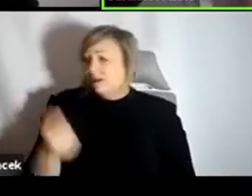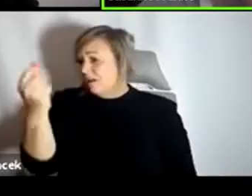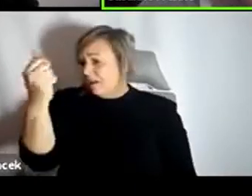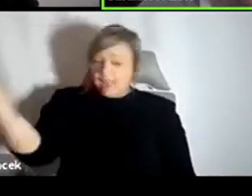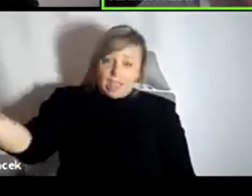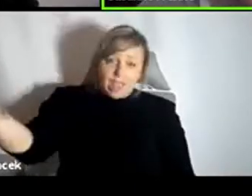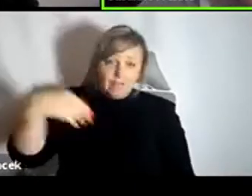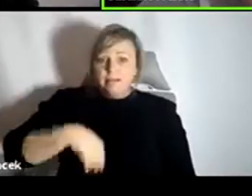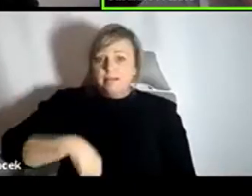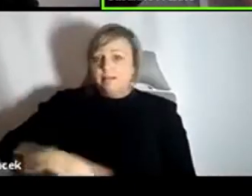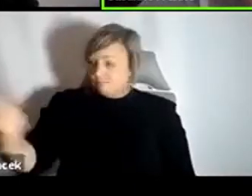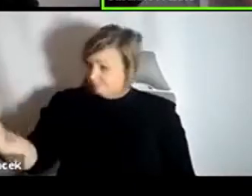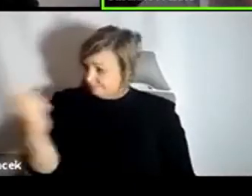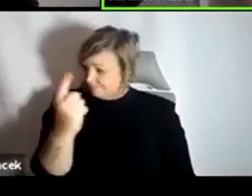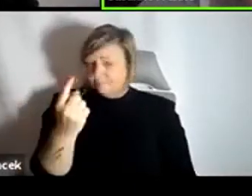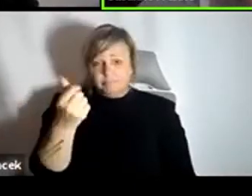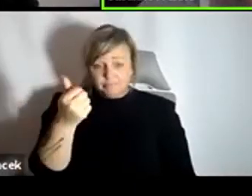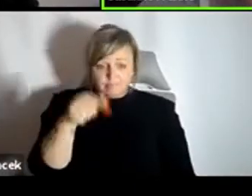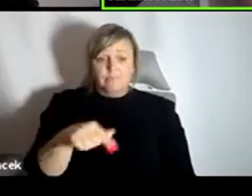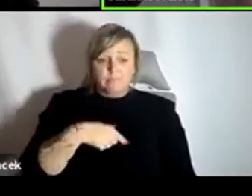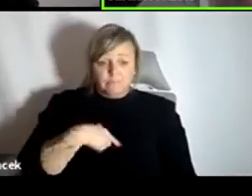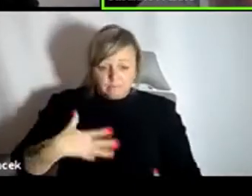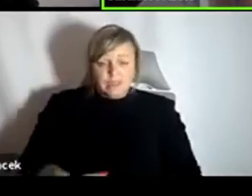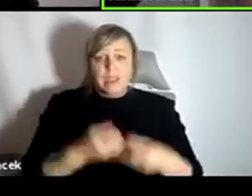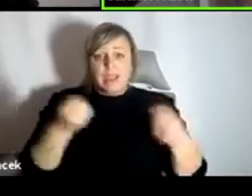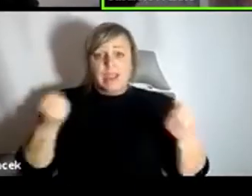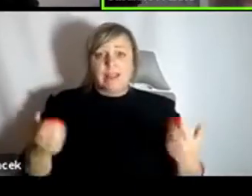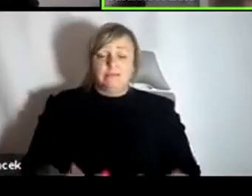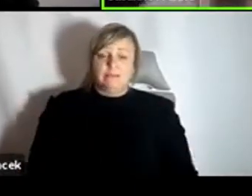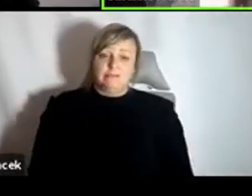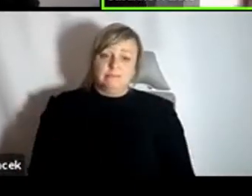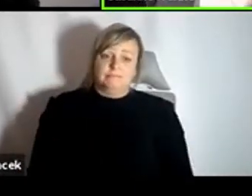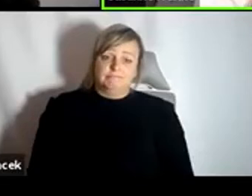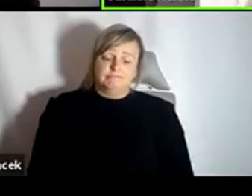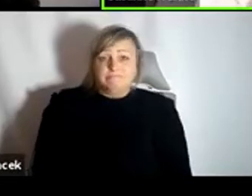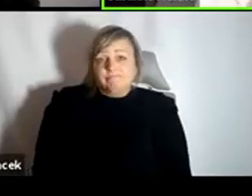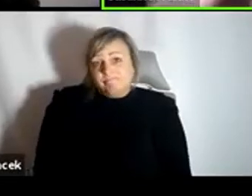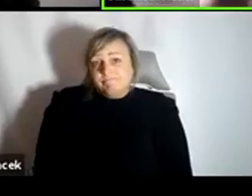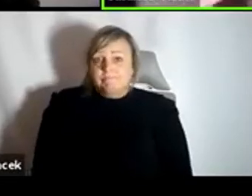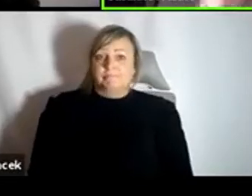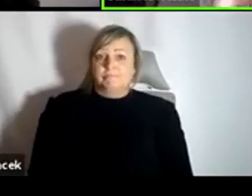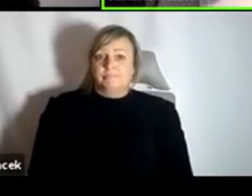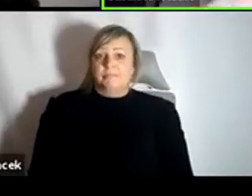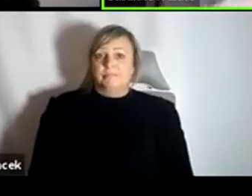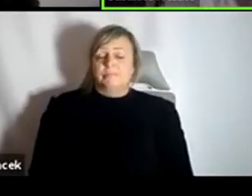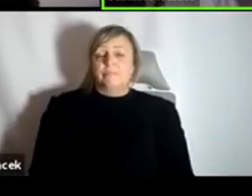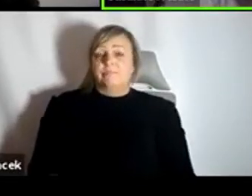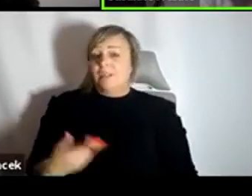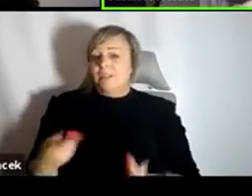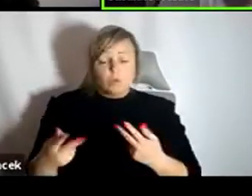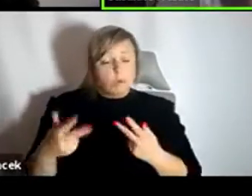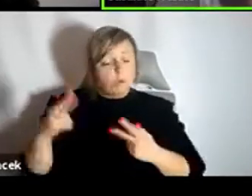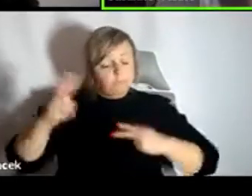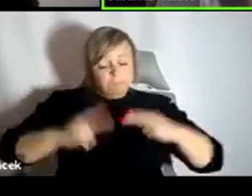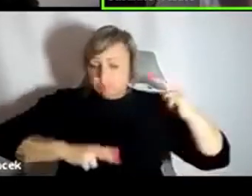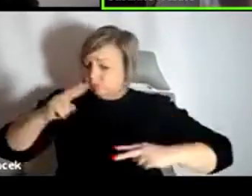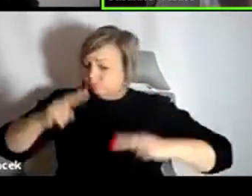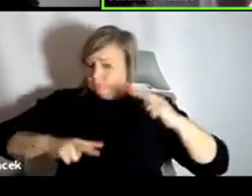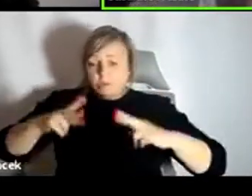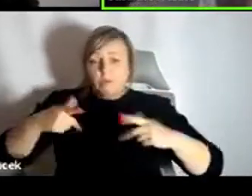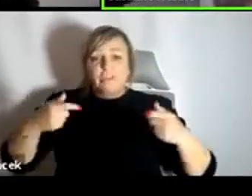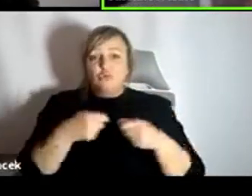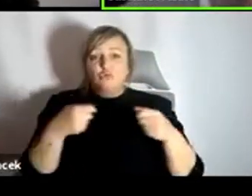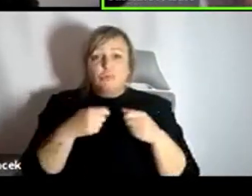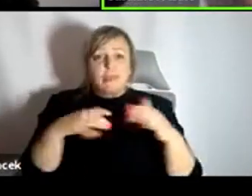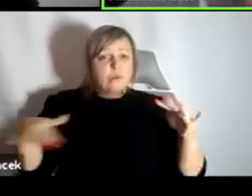und Geld schießt nämlich doch Tore. Und dieses Spannungsfeld haben wir in den Clubs und in der